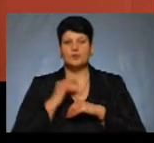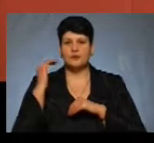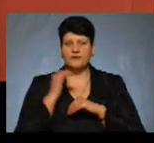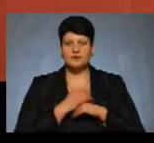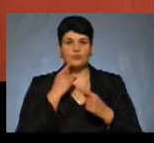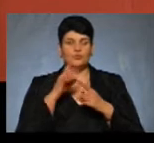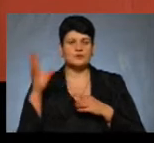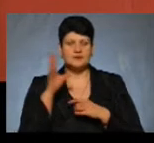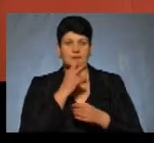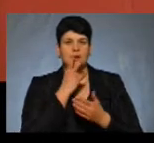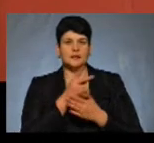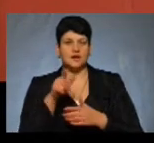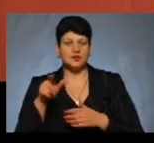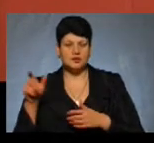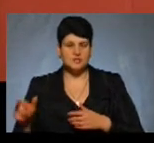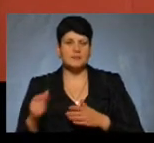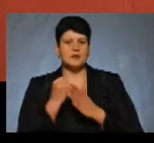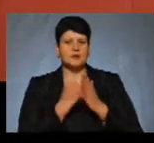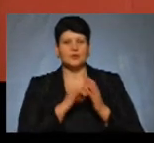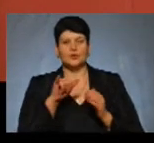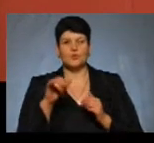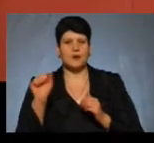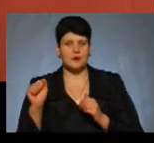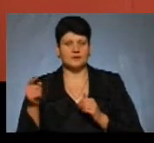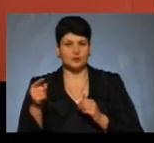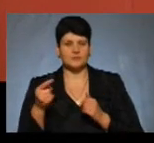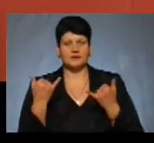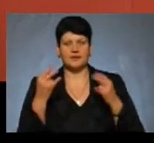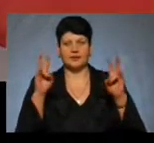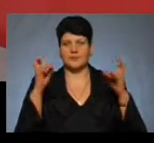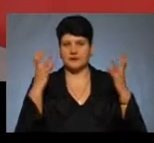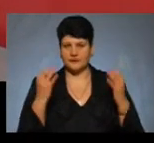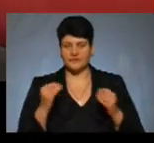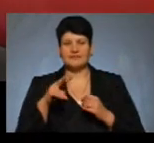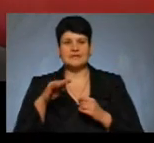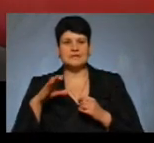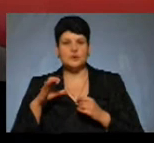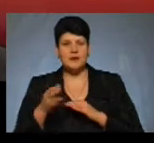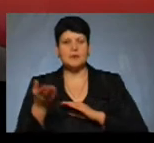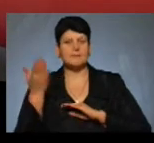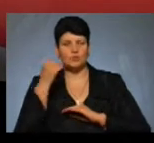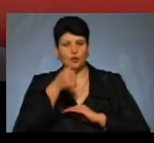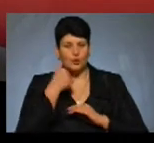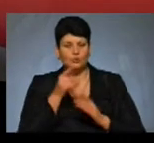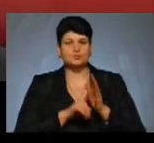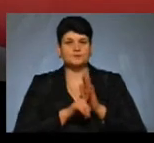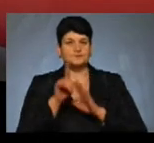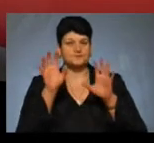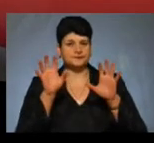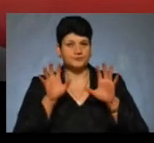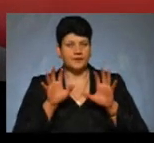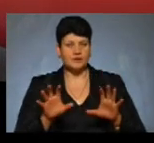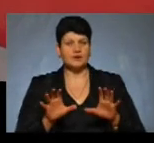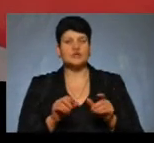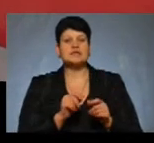кажу усім глядачам телеканалу ЮА «Тернопіль». В ефірі програма «Тема дня». У листопаді минулого року набрали чинності закони, що змінили